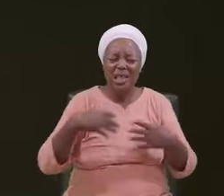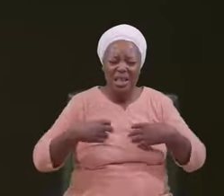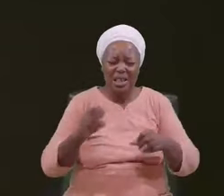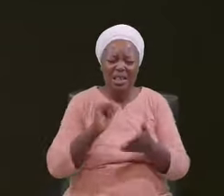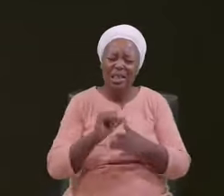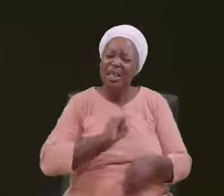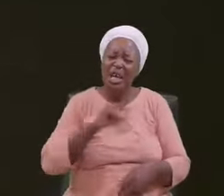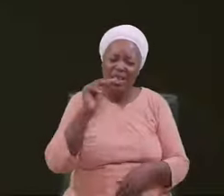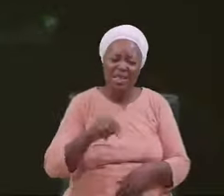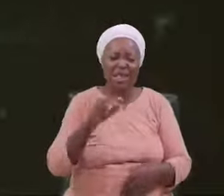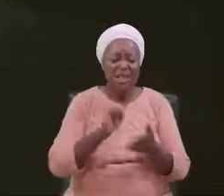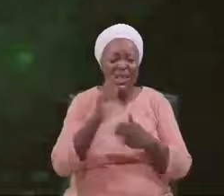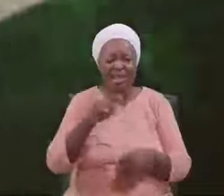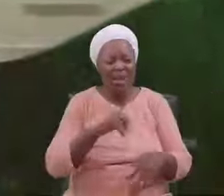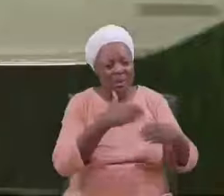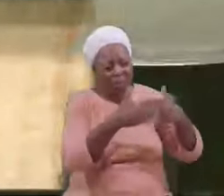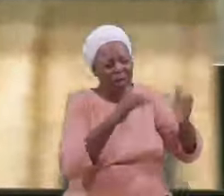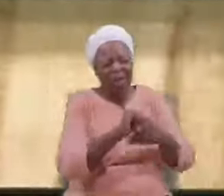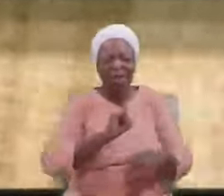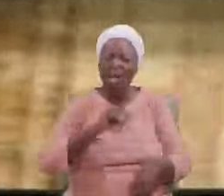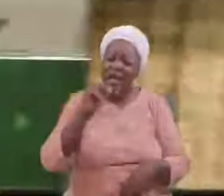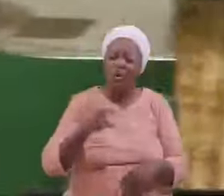le progrès dont j'ai besoin. Seigneur,